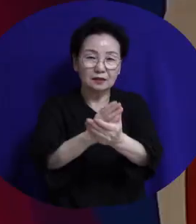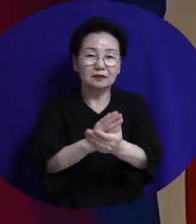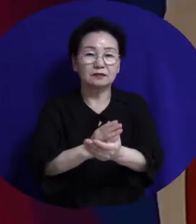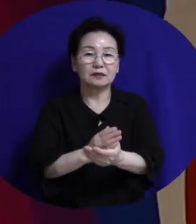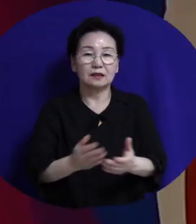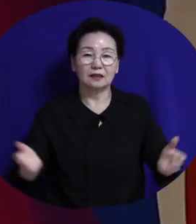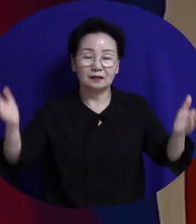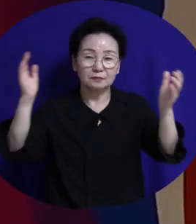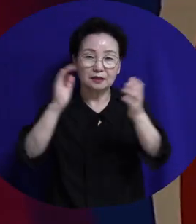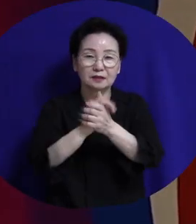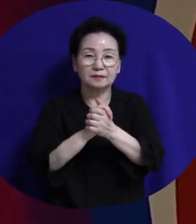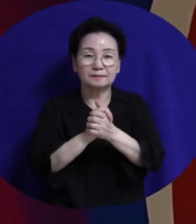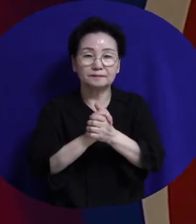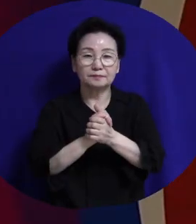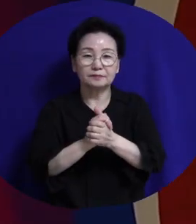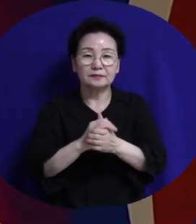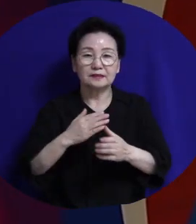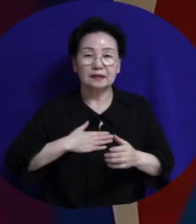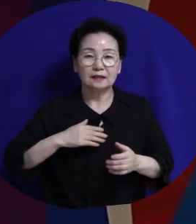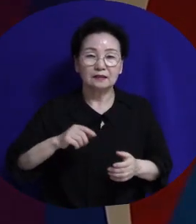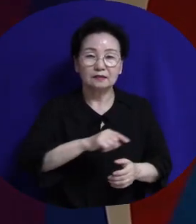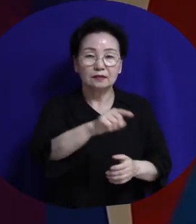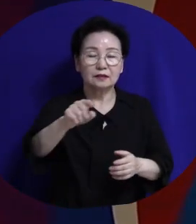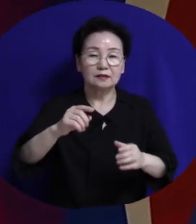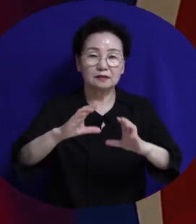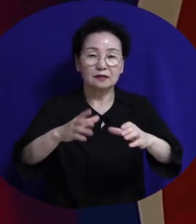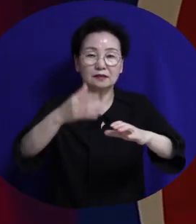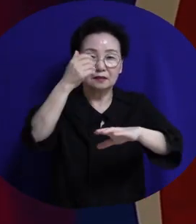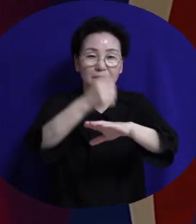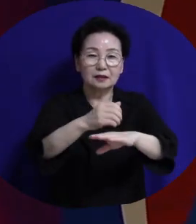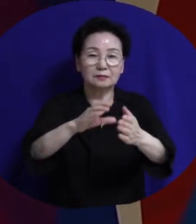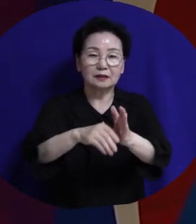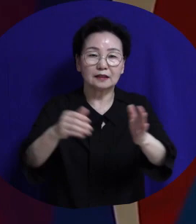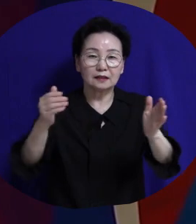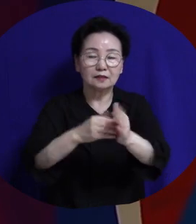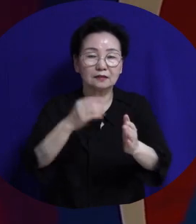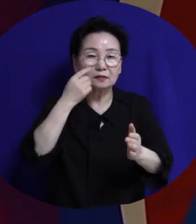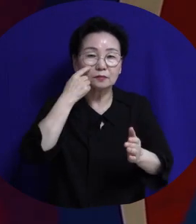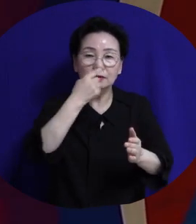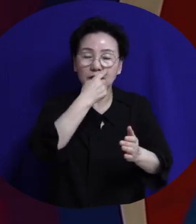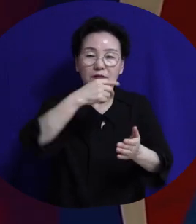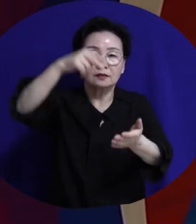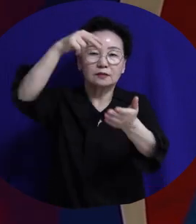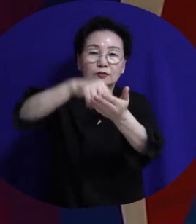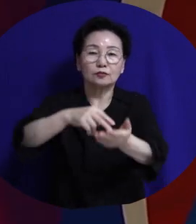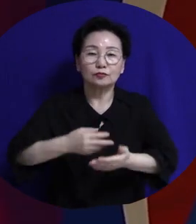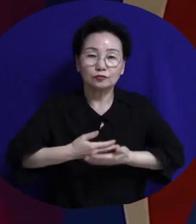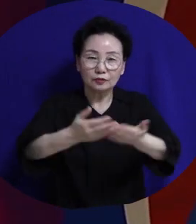하며 내가 너에게 세상 끝날까지 보증서리라.